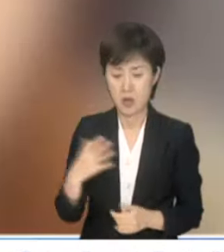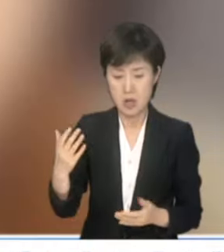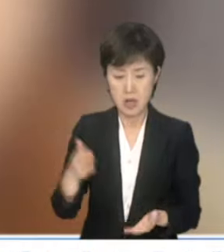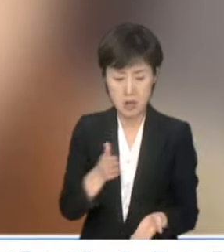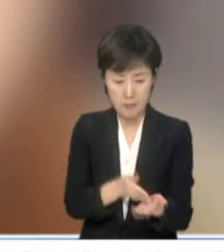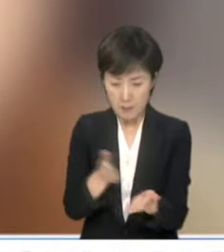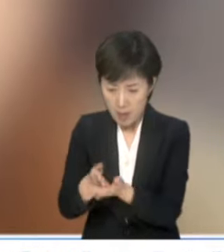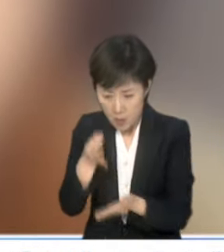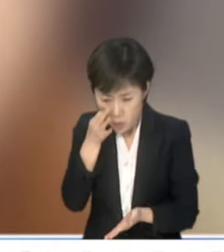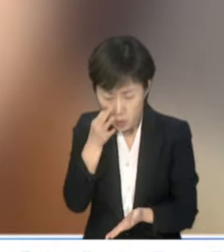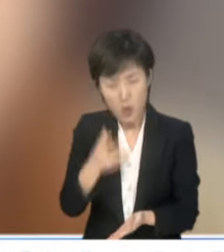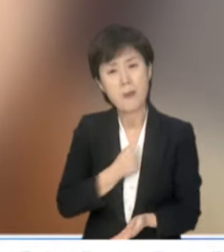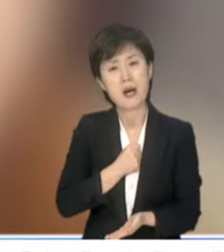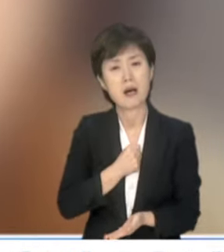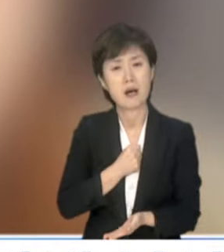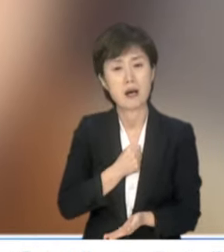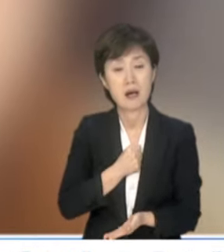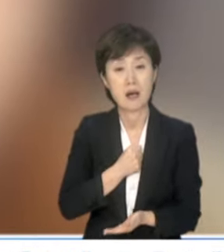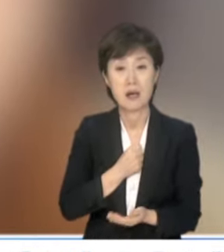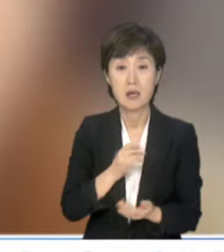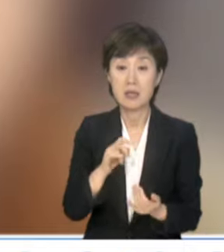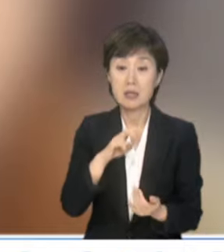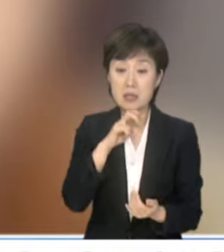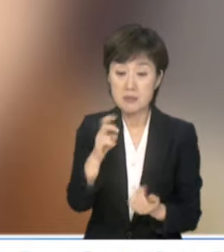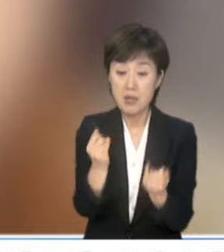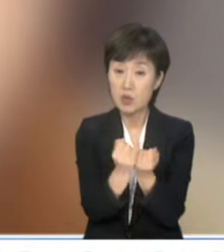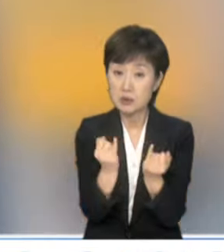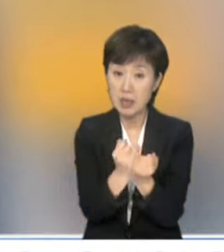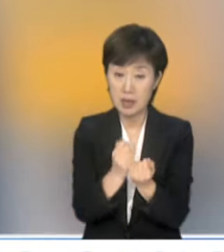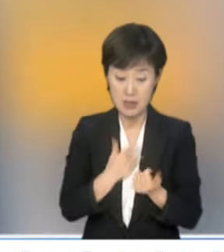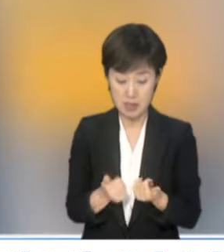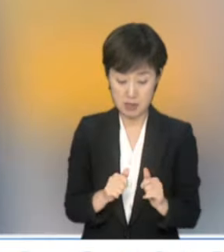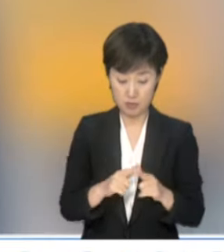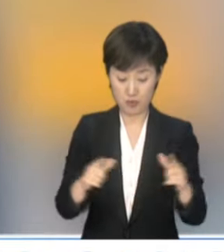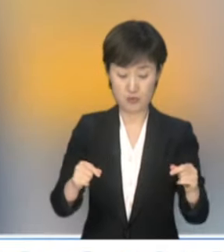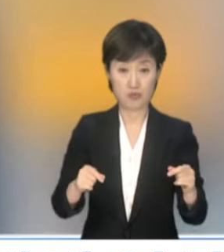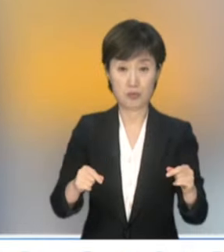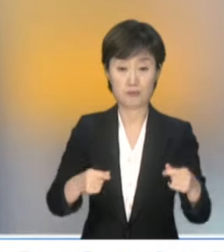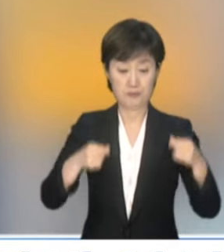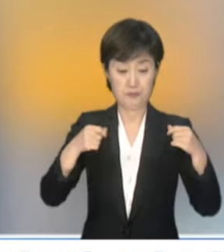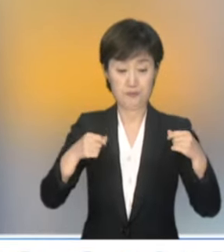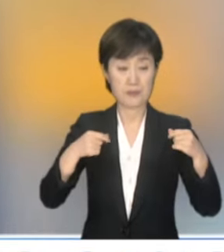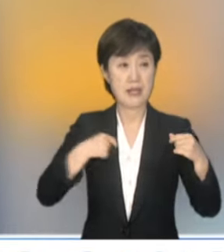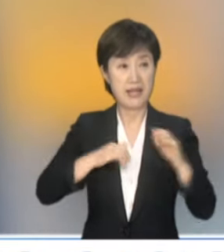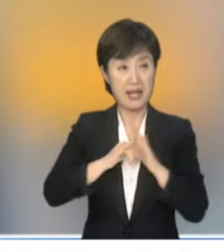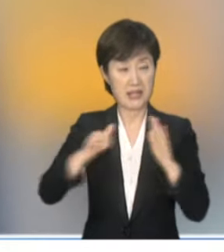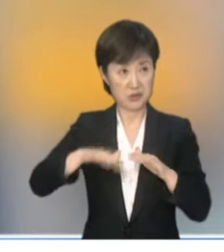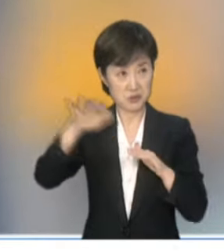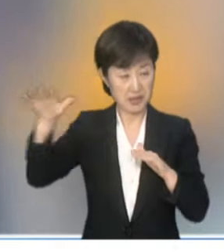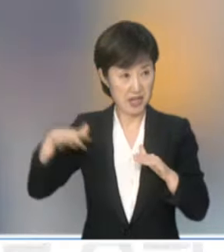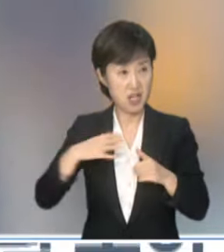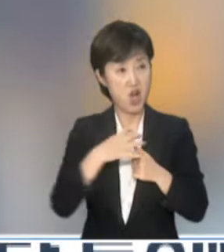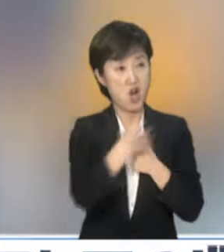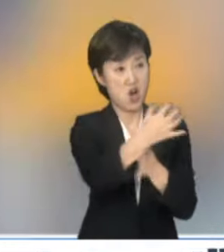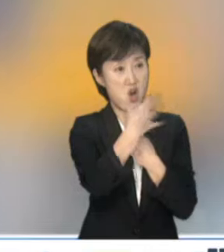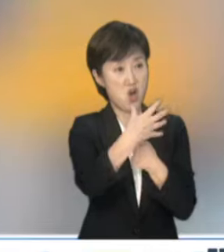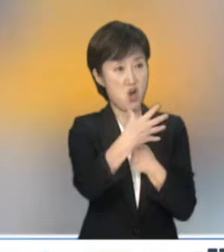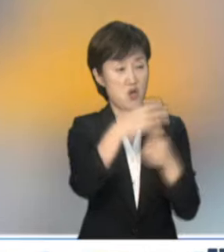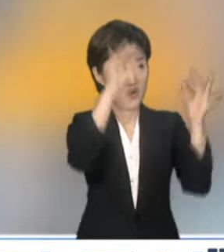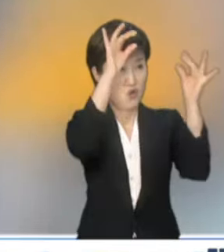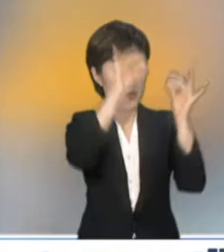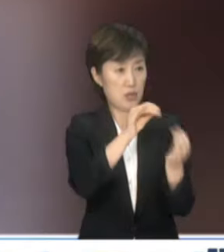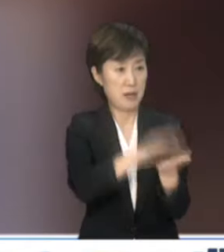충격적인 영상입니다. 20대 여성이 저렇게 자신의 신분증을 들고 저희 신상과 제 가족 신상 마약 밀수에 사용하는 건 모두